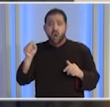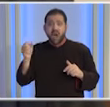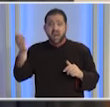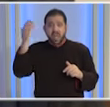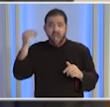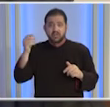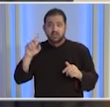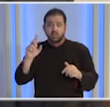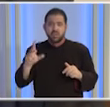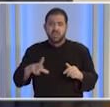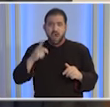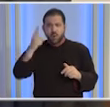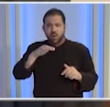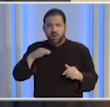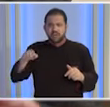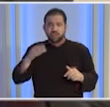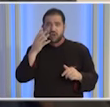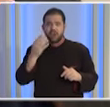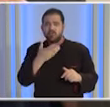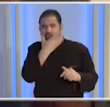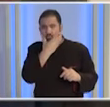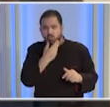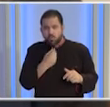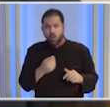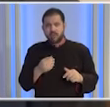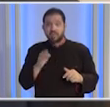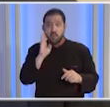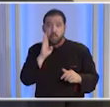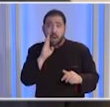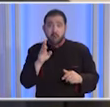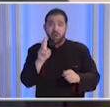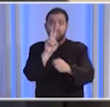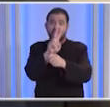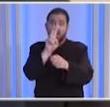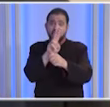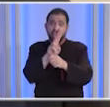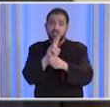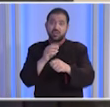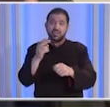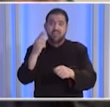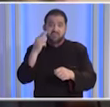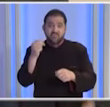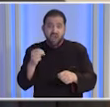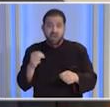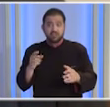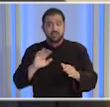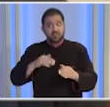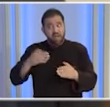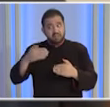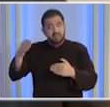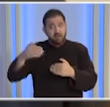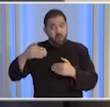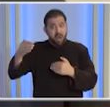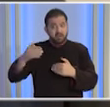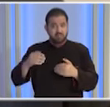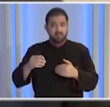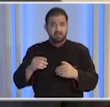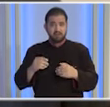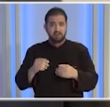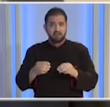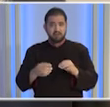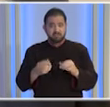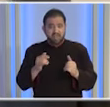familie și mama avea grijă de fată și amândoi părinții de toți copiii și îi ținea departe chestia. Păi, eu vă